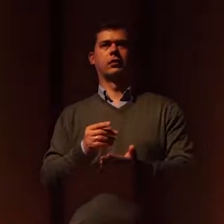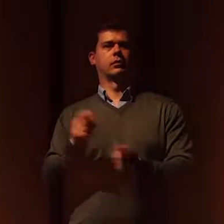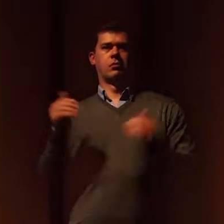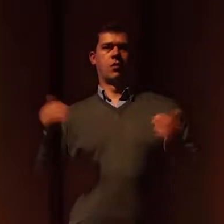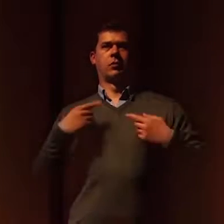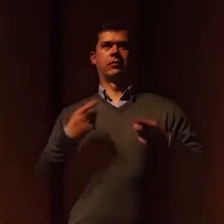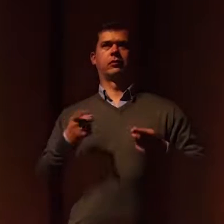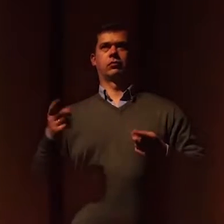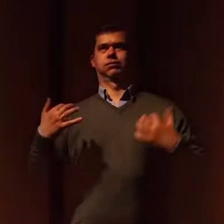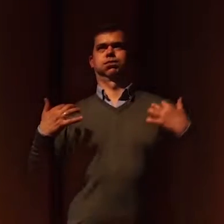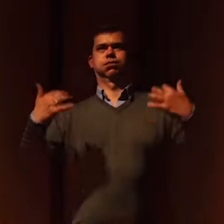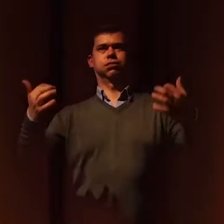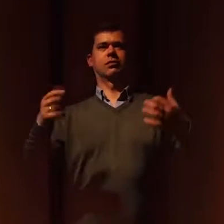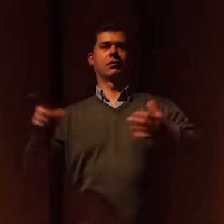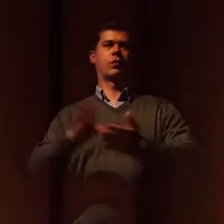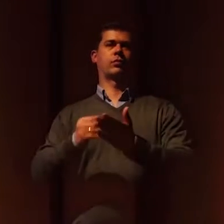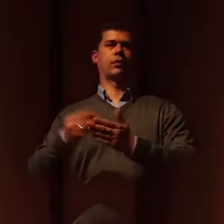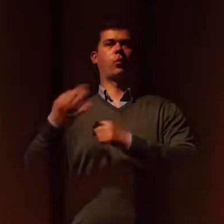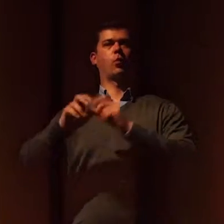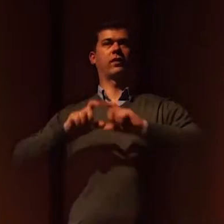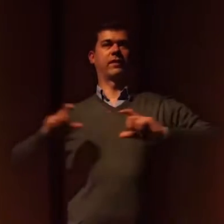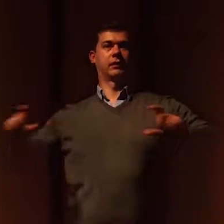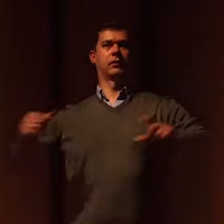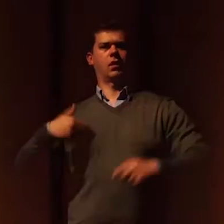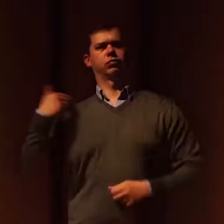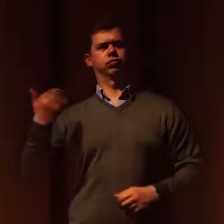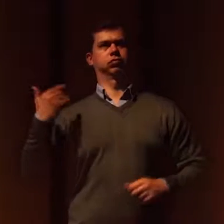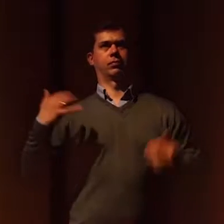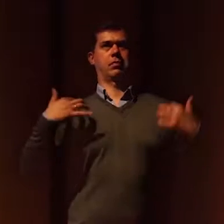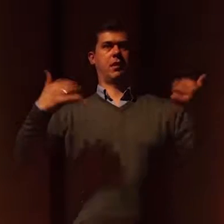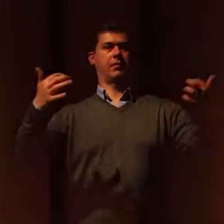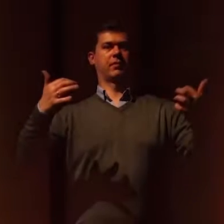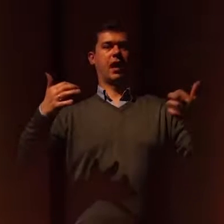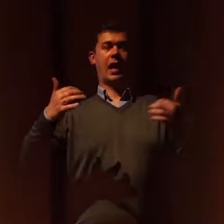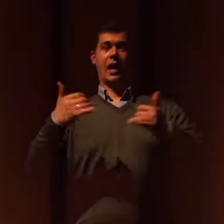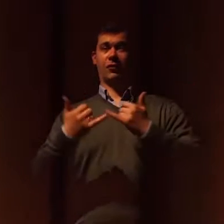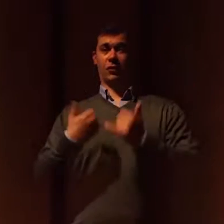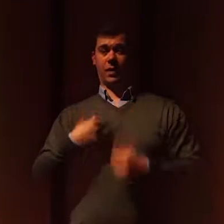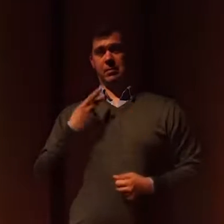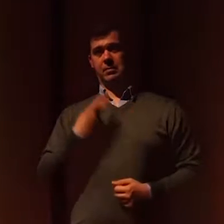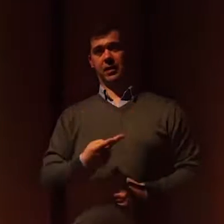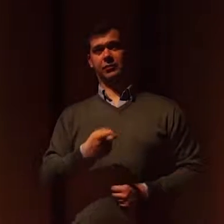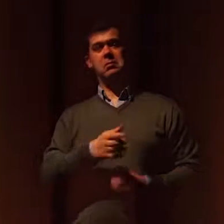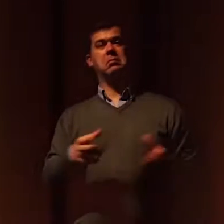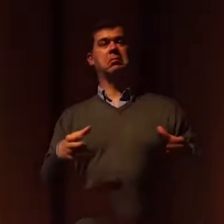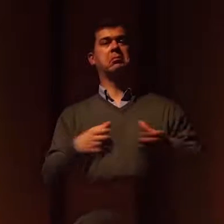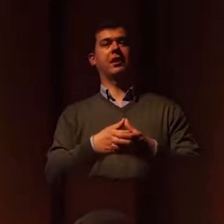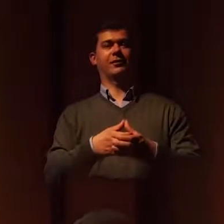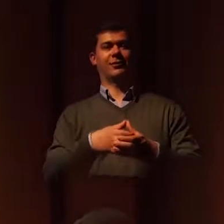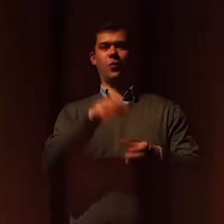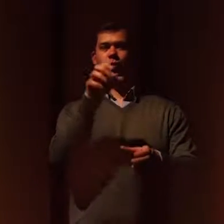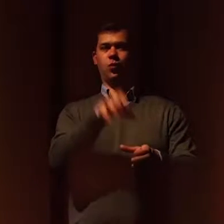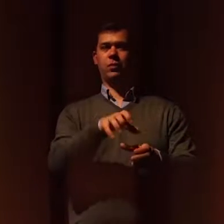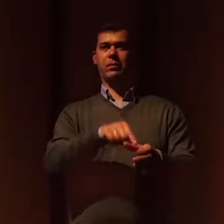niż mam okazję na Uniwersytecie ale tak naprawdę Jeżeli ktoś tak jak ja zajmuję się tą perspektywą mniejszości od zawsze